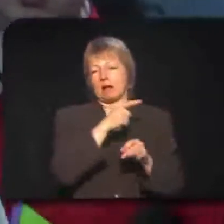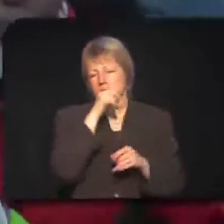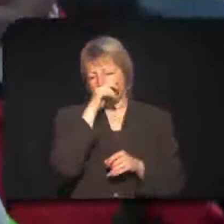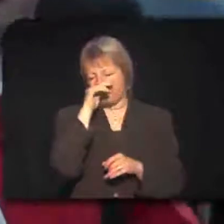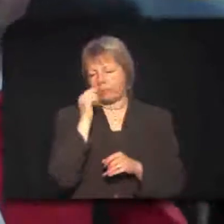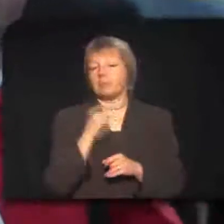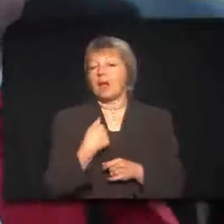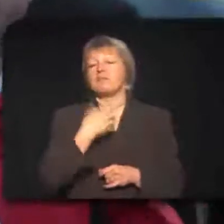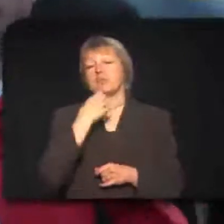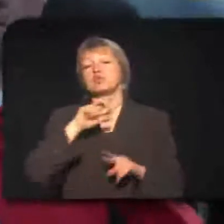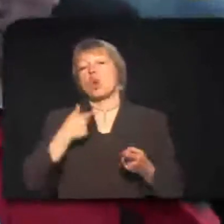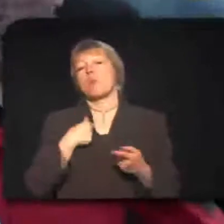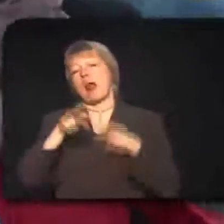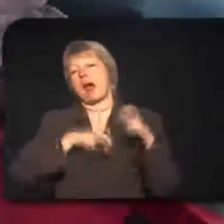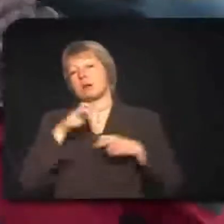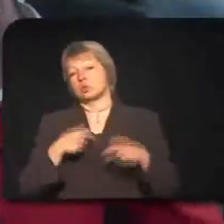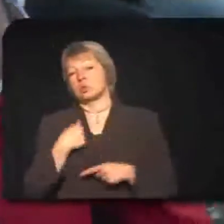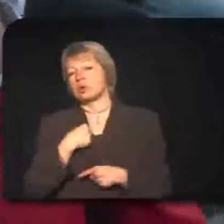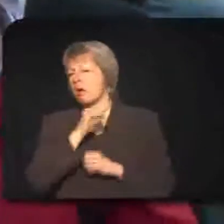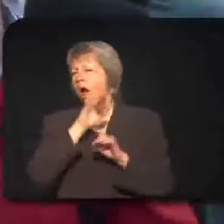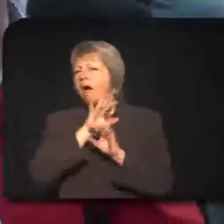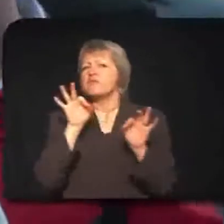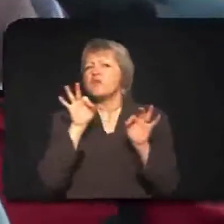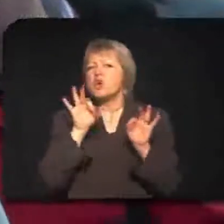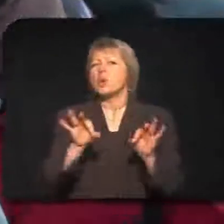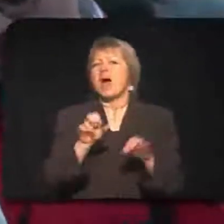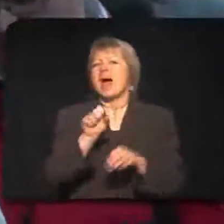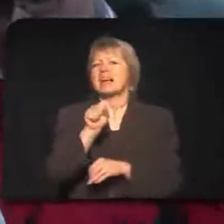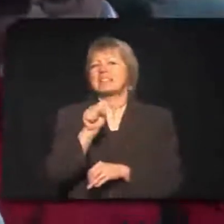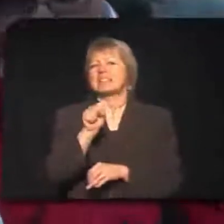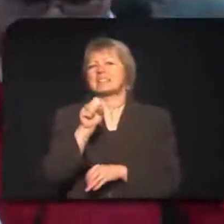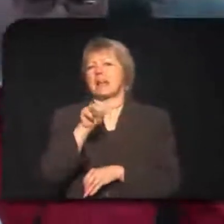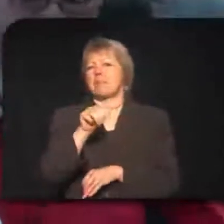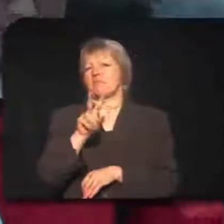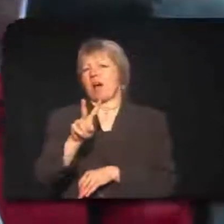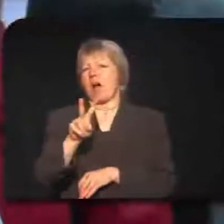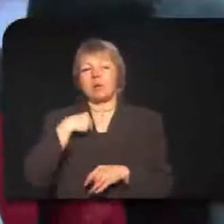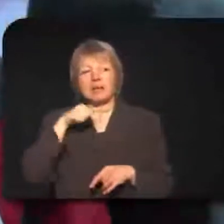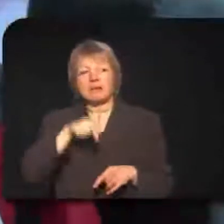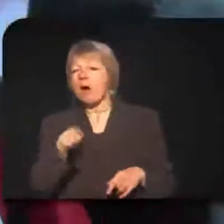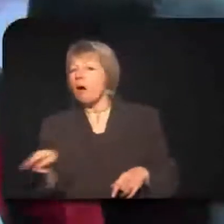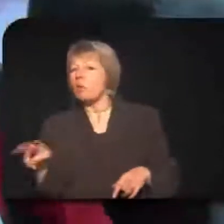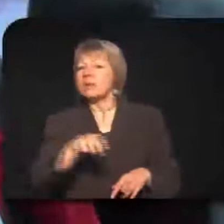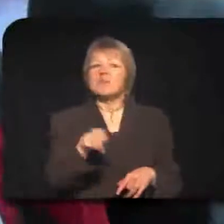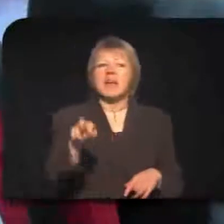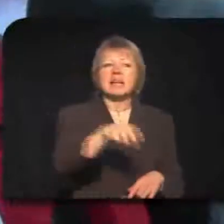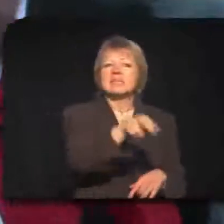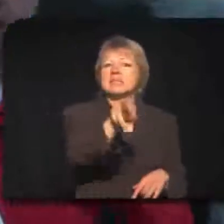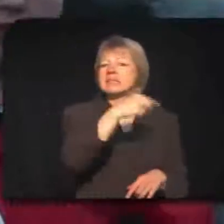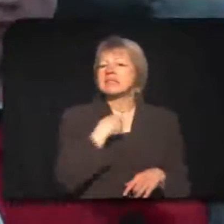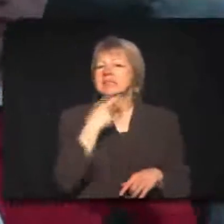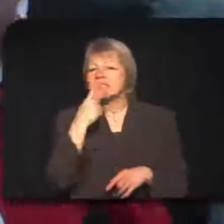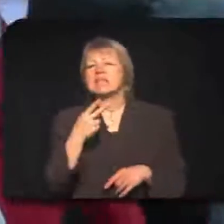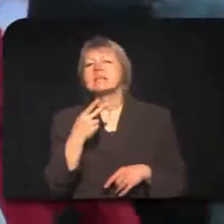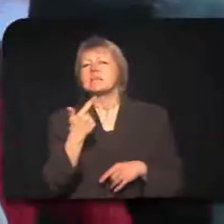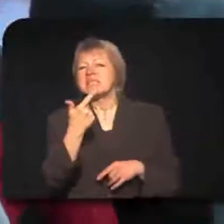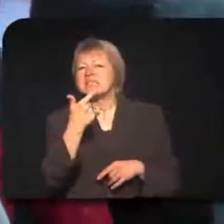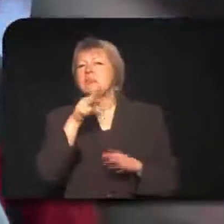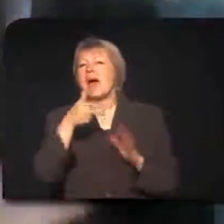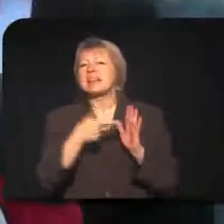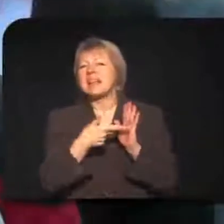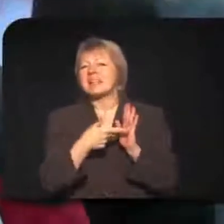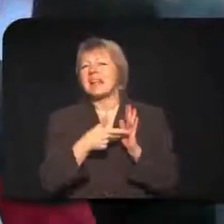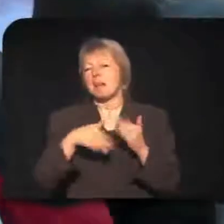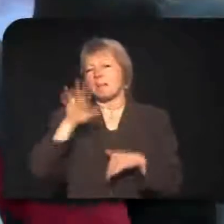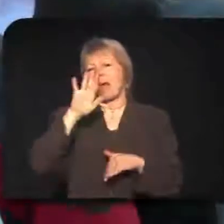möchte ich das noch mal nutzen ich bin ganz klar für die SMV und wenn ich hier rumlaufe ich auch das Gefühl dass ist eine Zweidrittelmehrheit gibt die